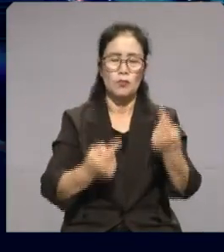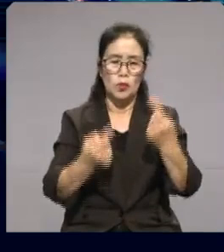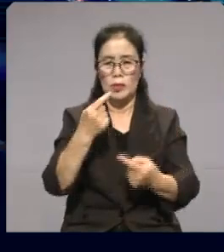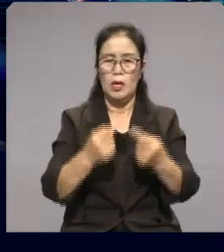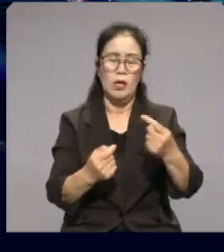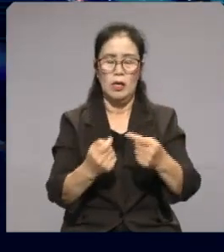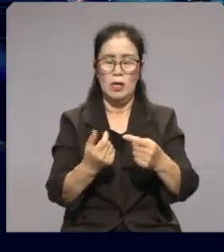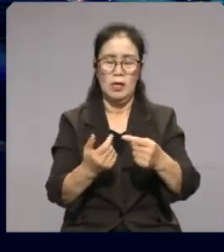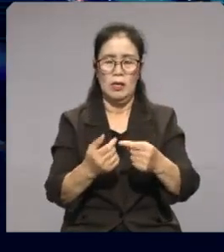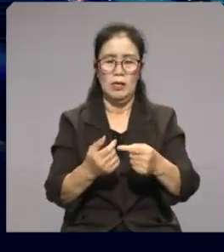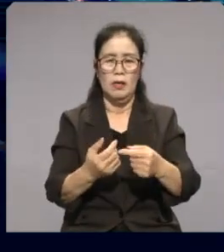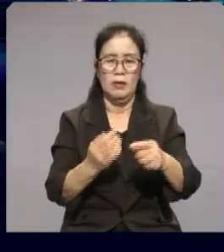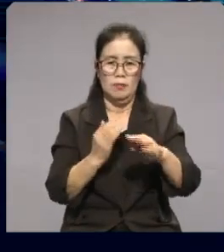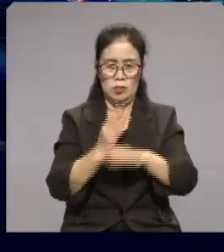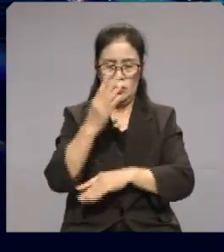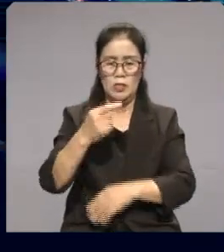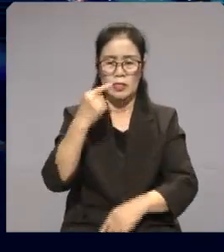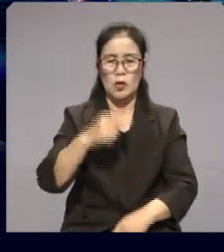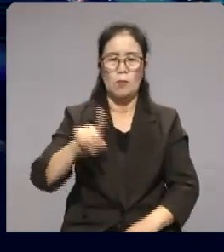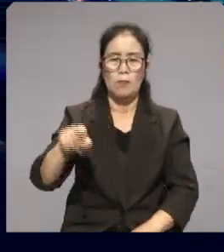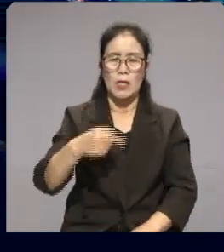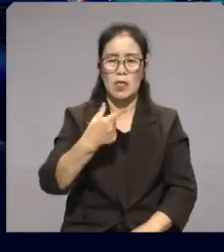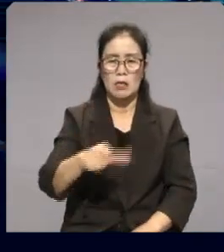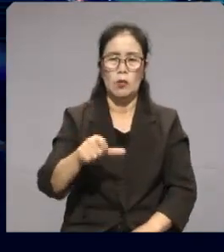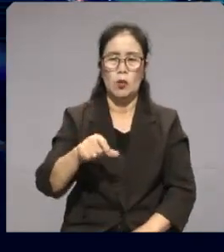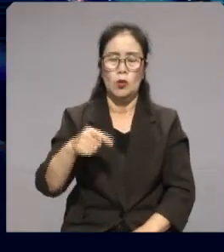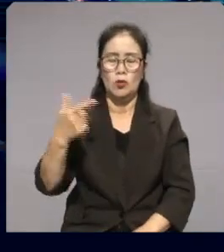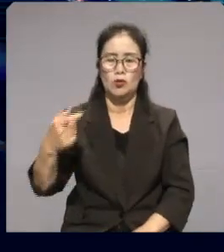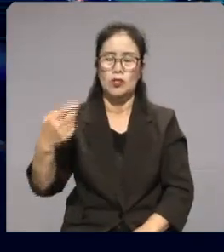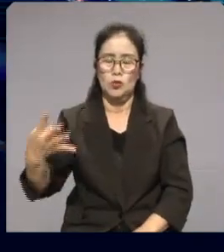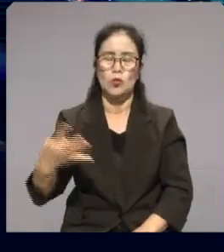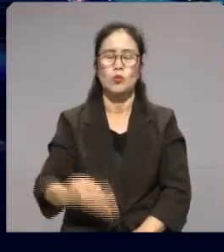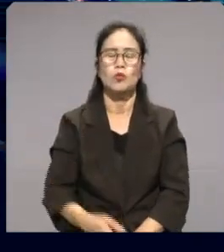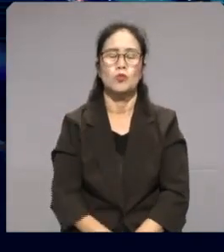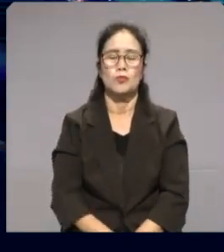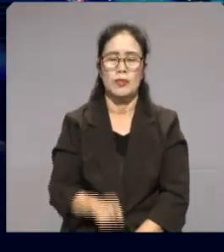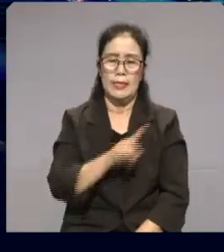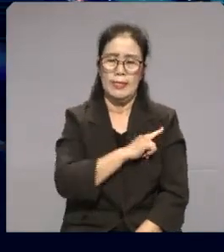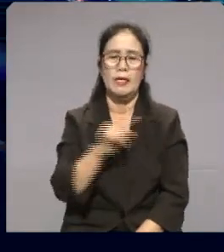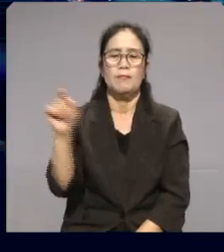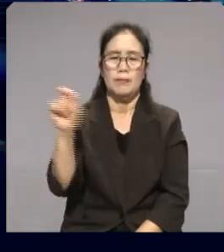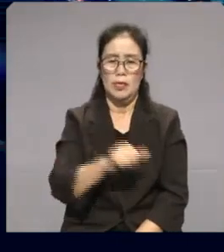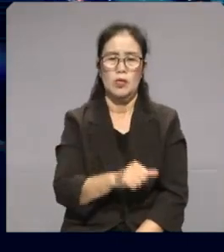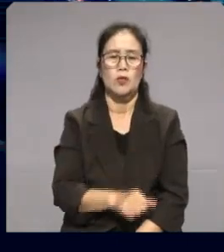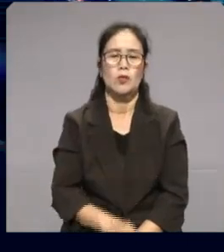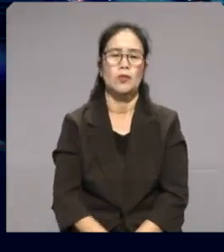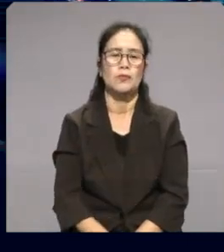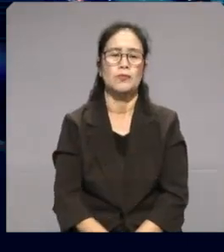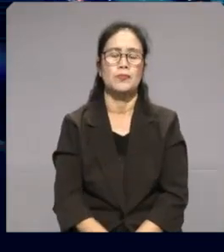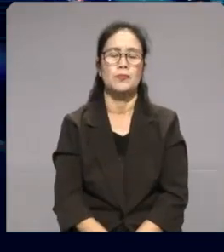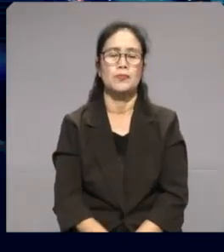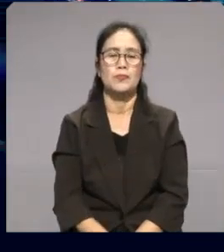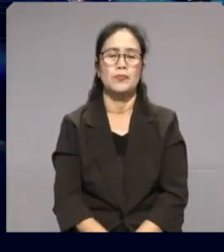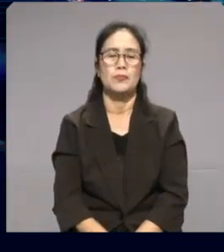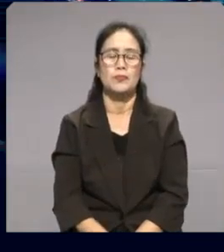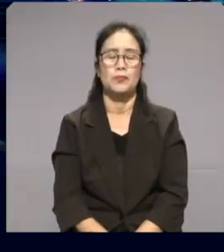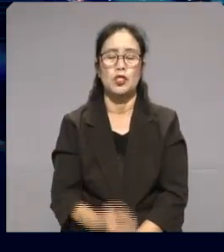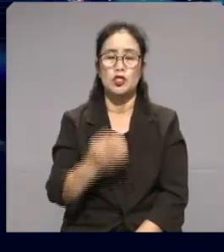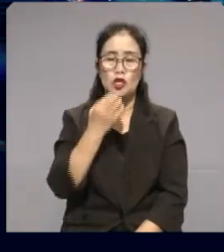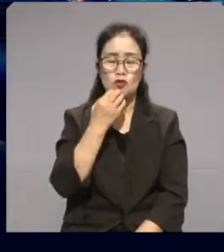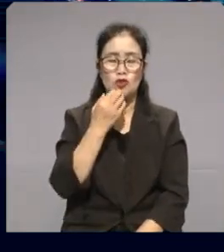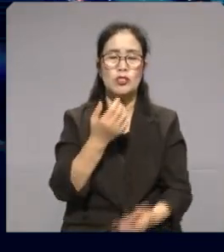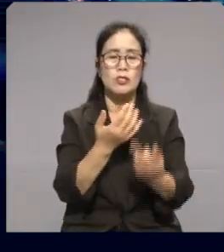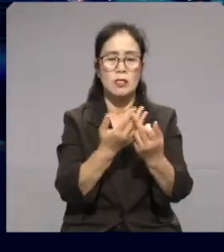mbps 상해하는 115m BPS 가장 빠른 것으로 나타났습니다 서울과